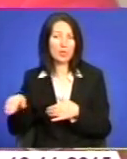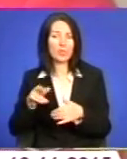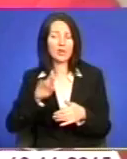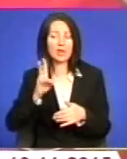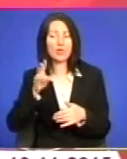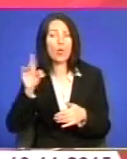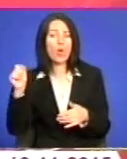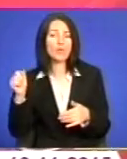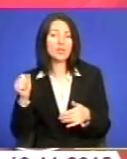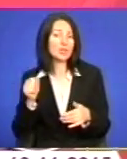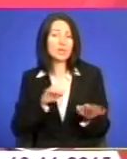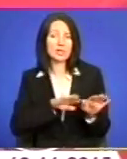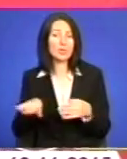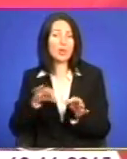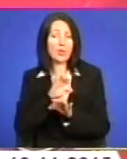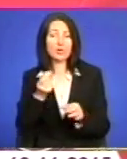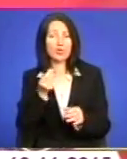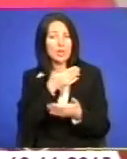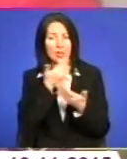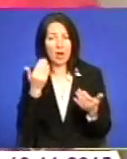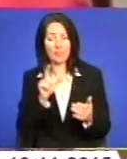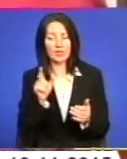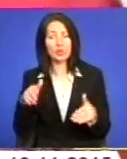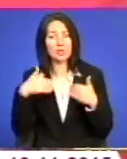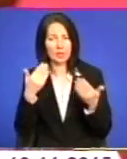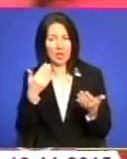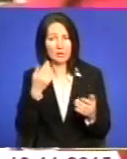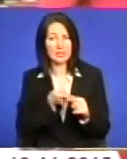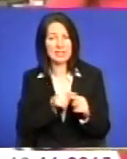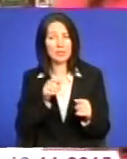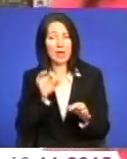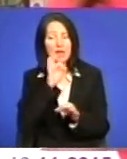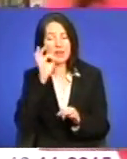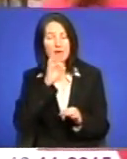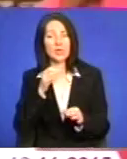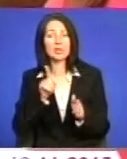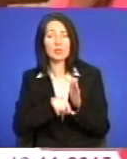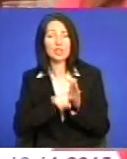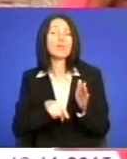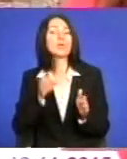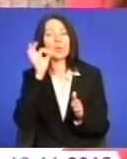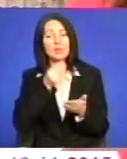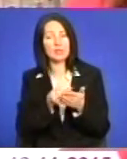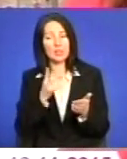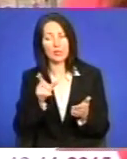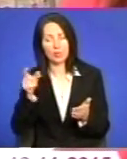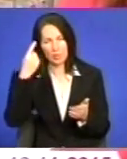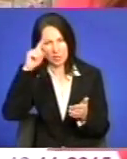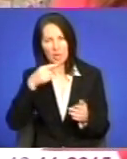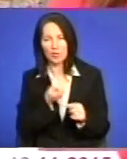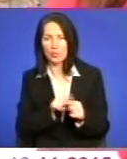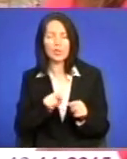той проєкт, тому що грошей нема. А люди звертаються до вас за тими ліками, за дешевшими цінами? Чи люди знають, що вже нема того проєкту?